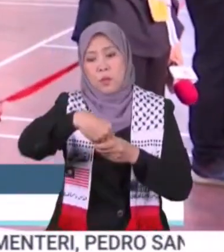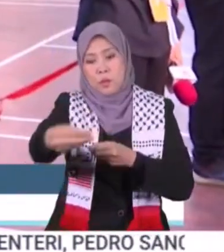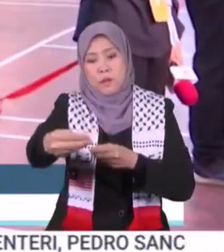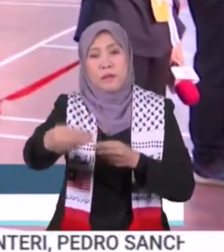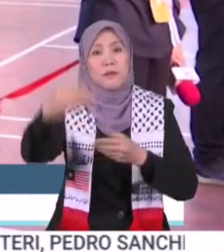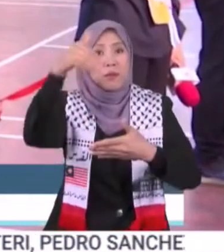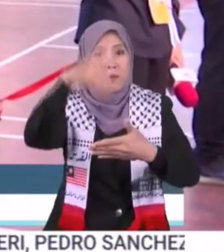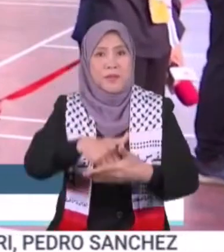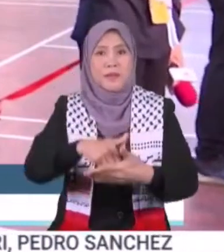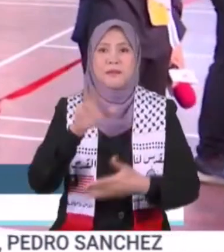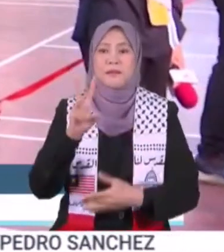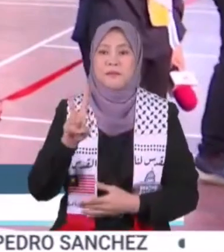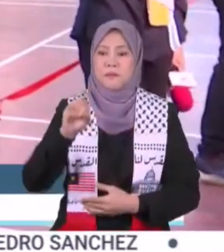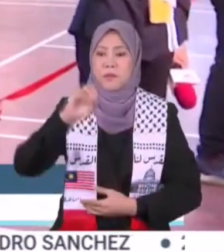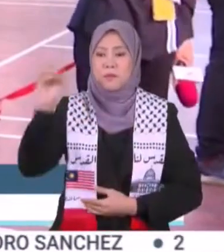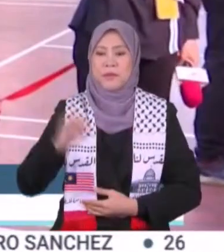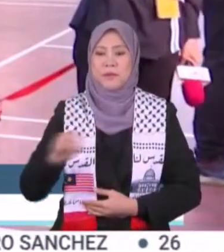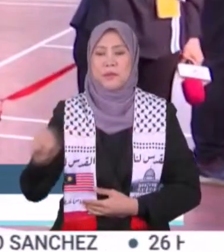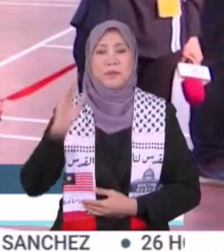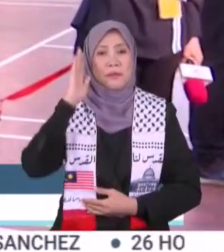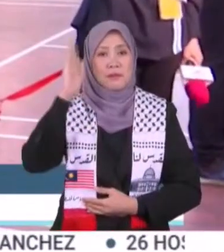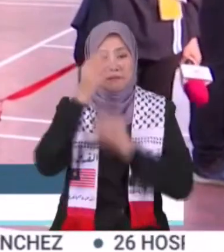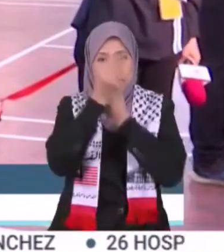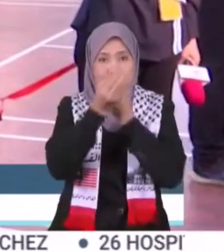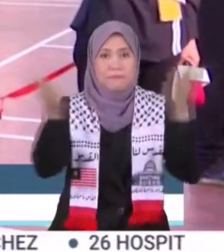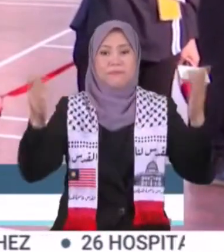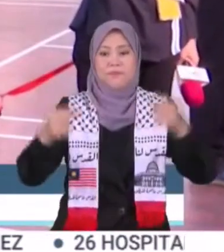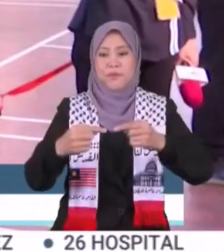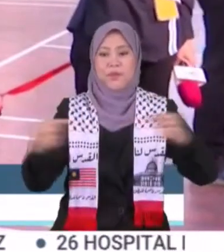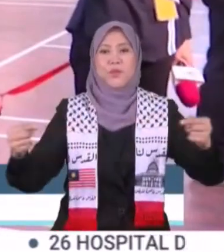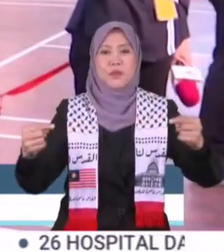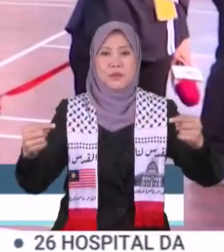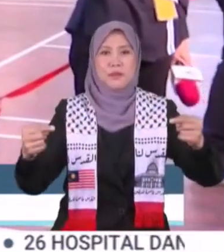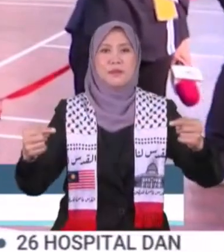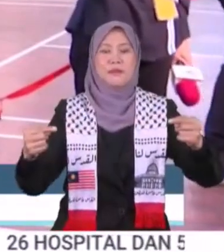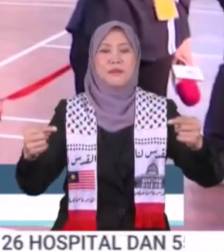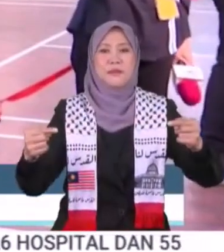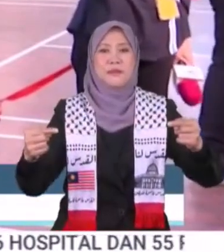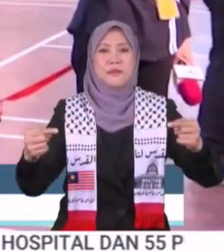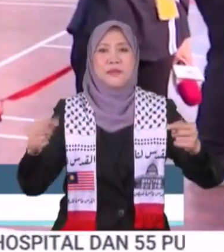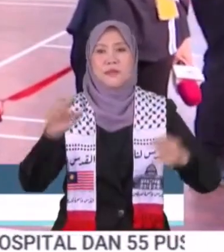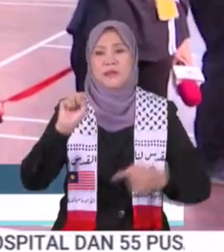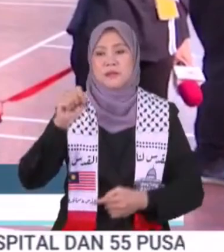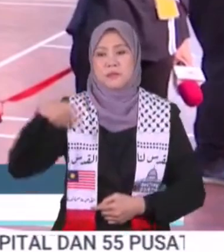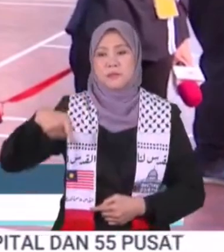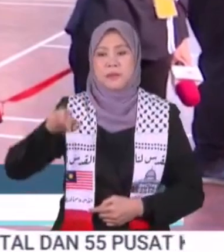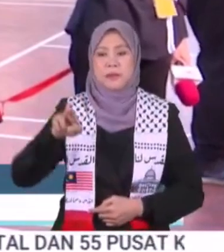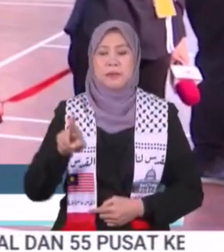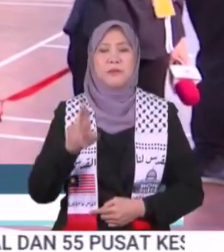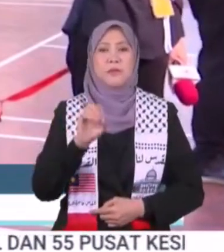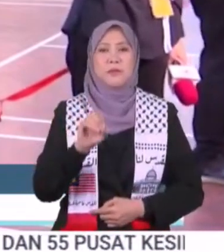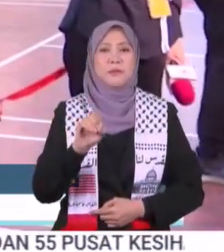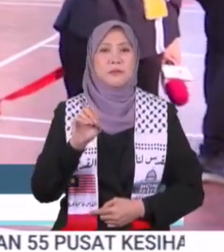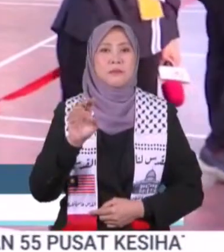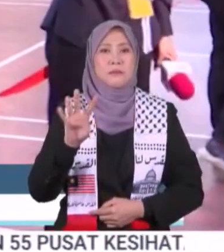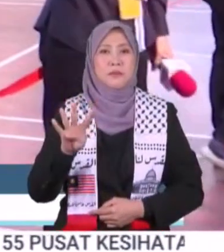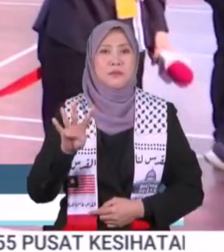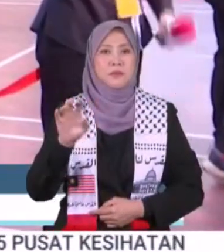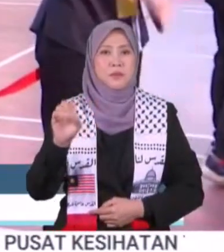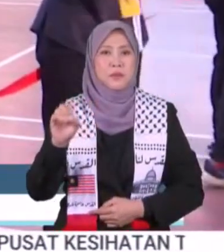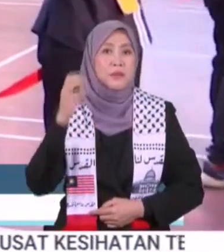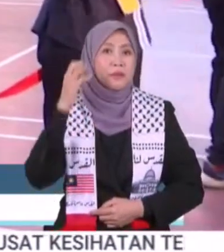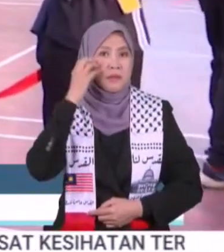60%. Keputusan penuh nanti akan diumumkan oleh Pegawai Pengurus Belah Raya bagi P040 Kemaman